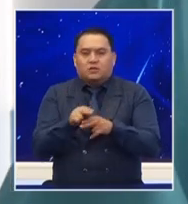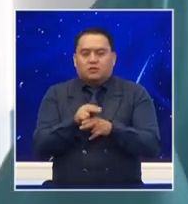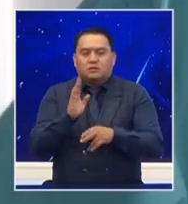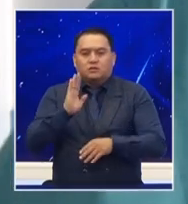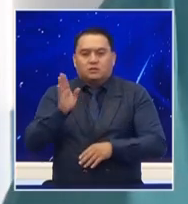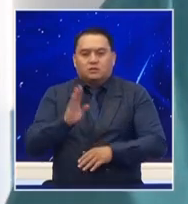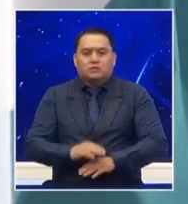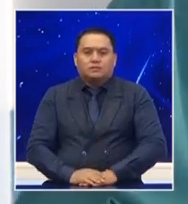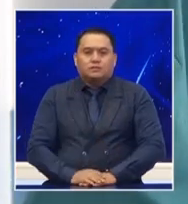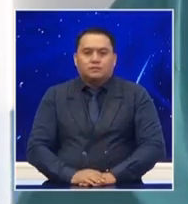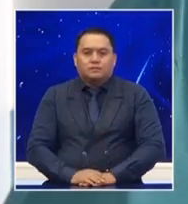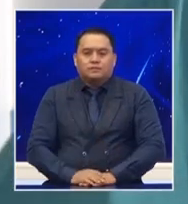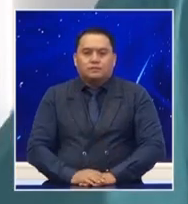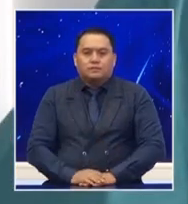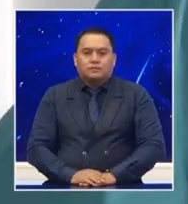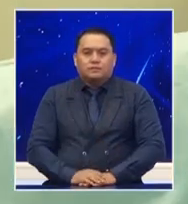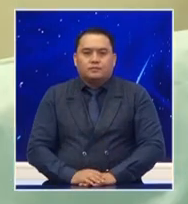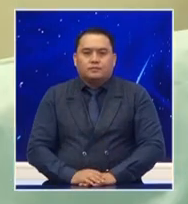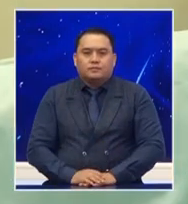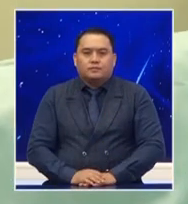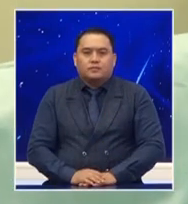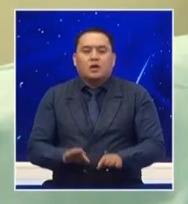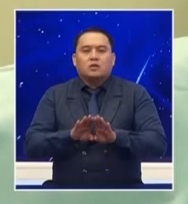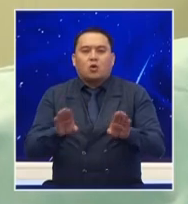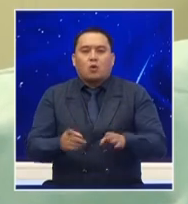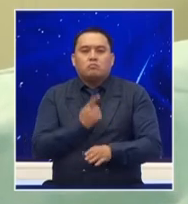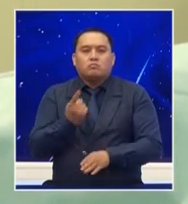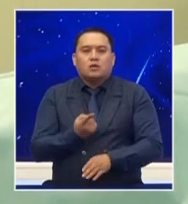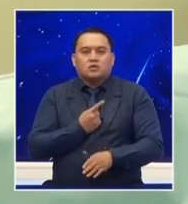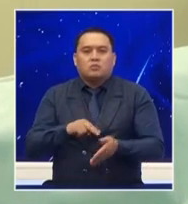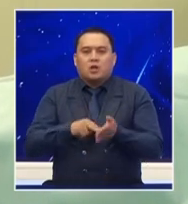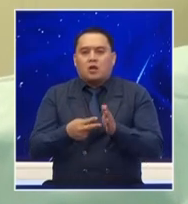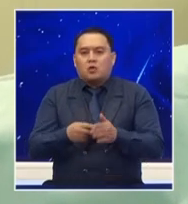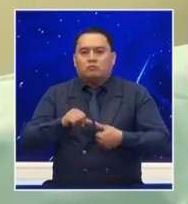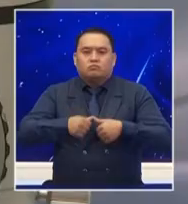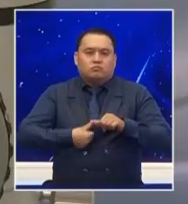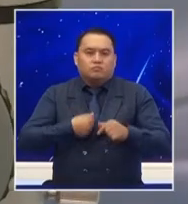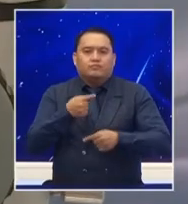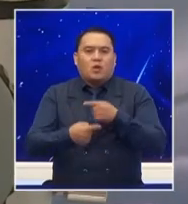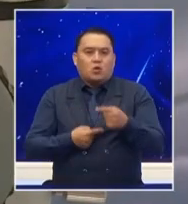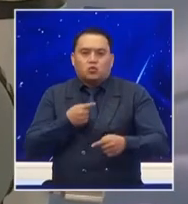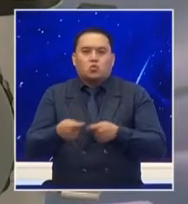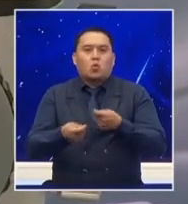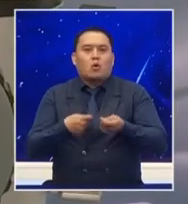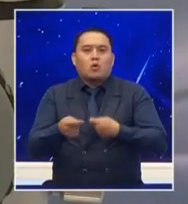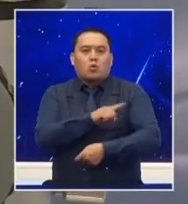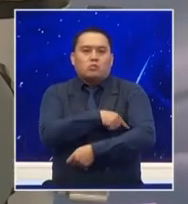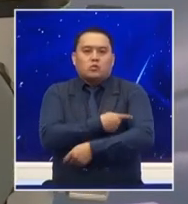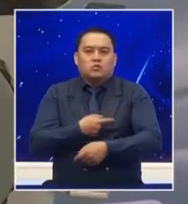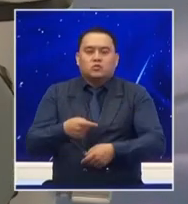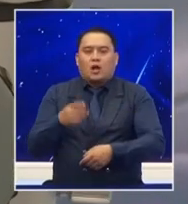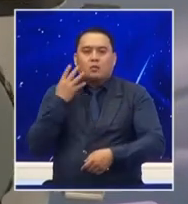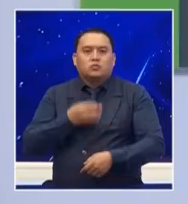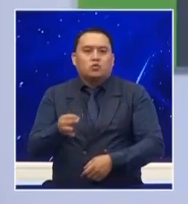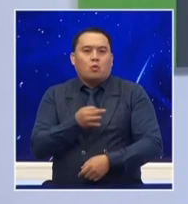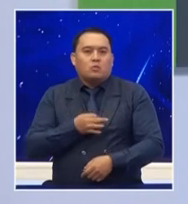проводиться эндоскопические на носу операции. Подобные мастер-классы планируют проводить на постоянной основе. Руководство областного управления